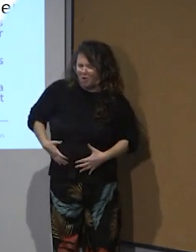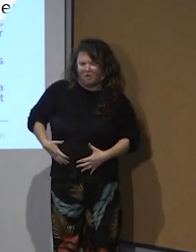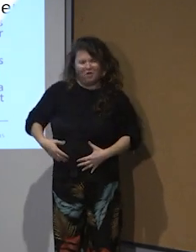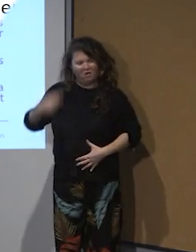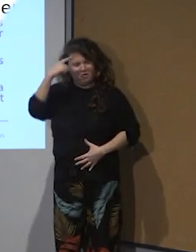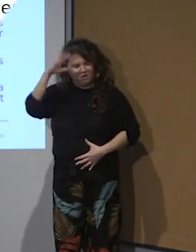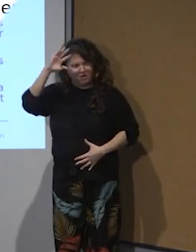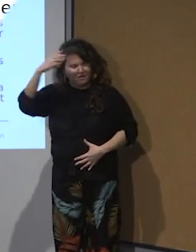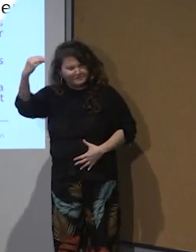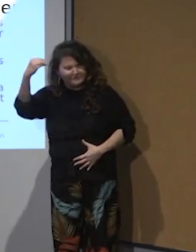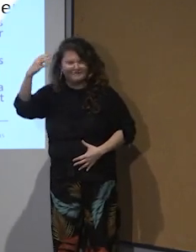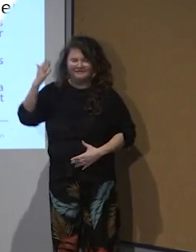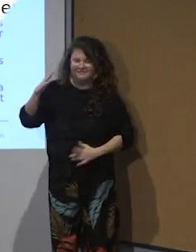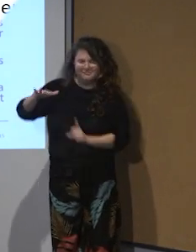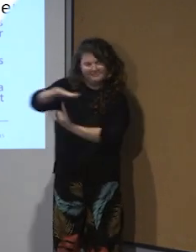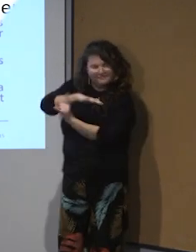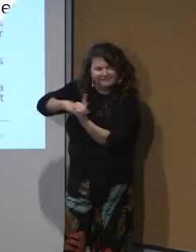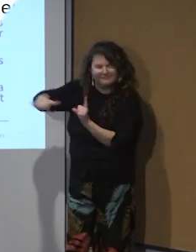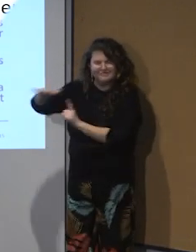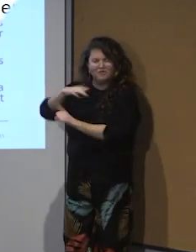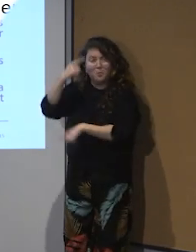l'absence de pathologie.